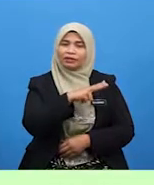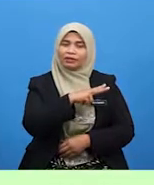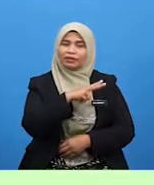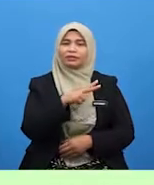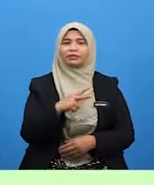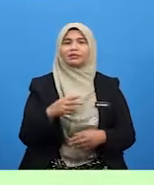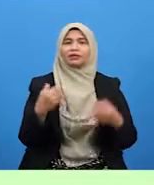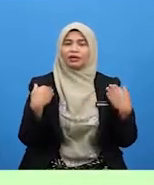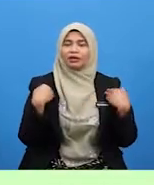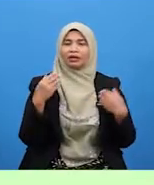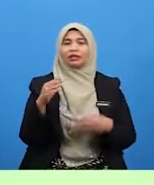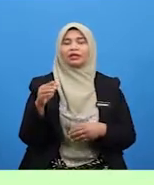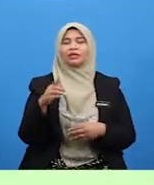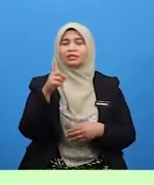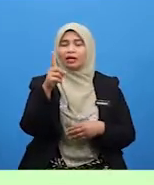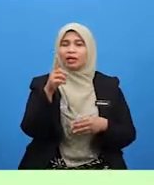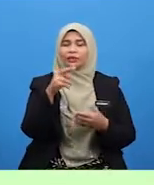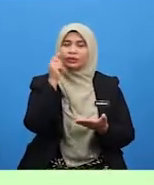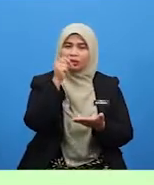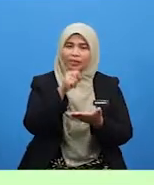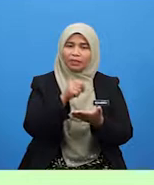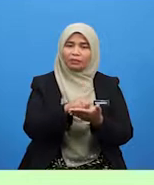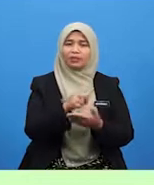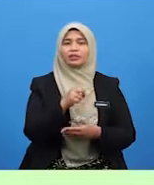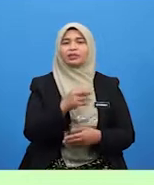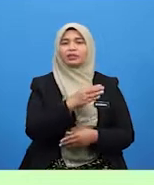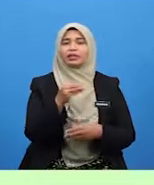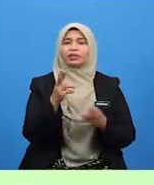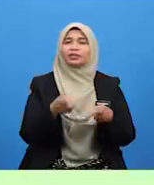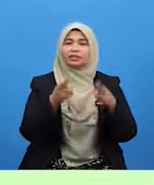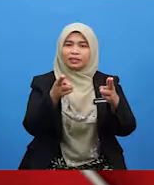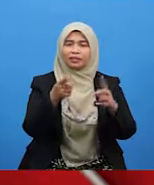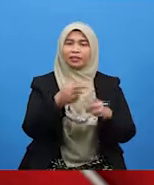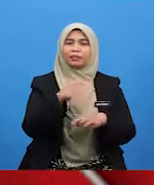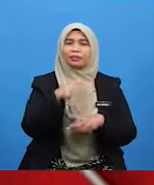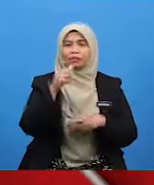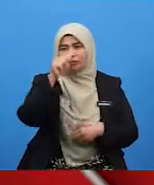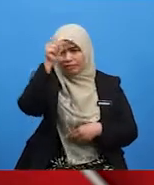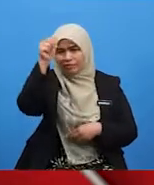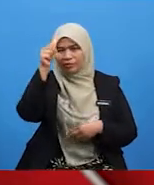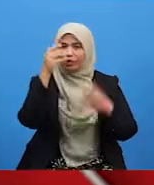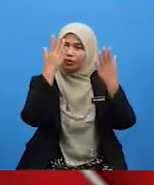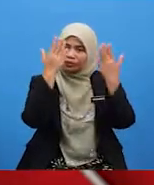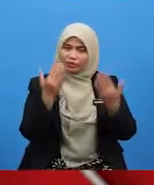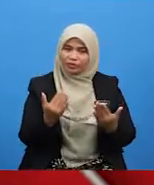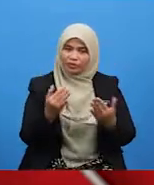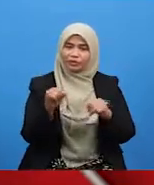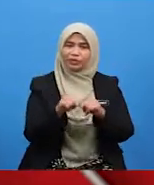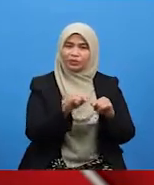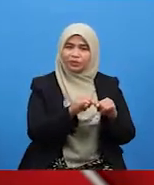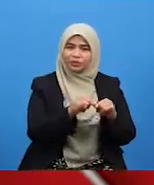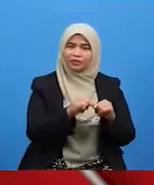adalah salah satu nikmat dan rezeki dari Allah Subhanahu Wa Taala. Hujan juga adalah